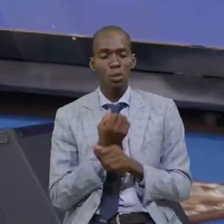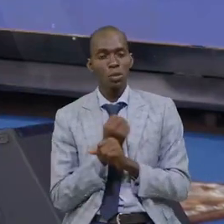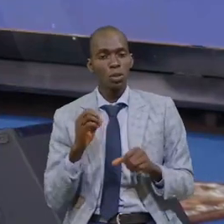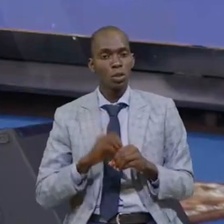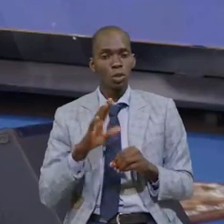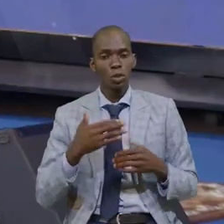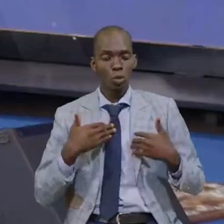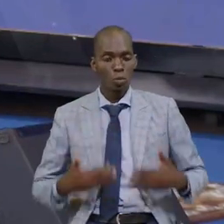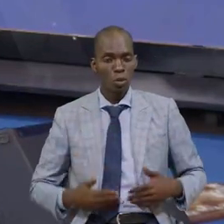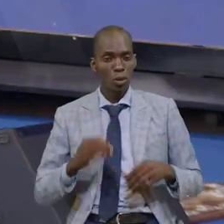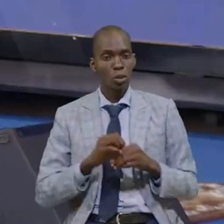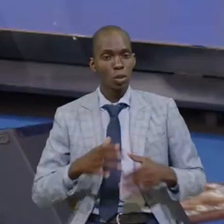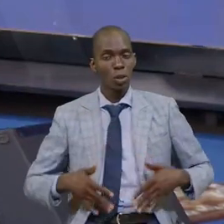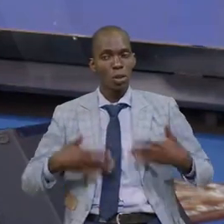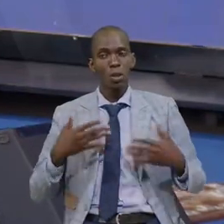ta vie,